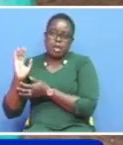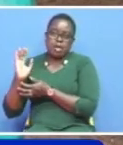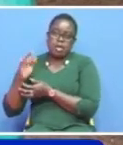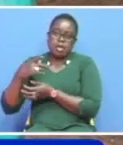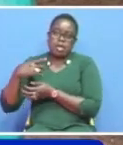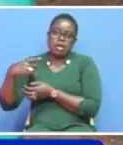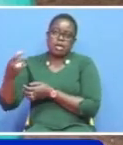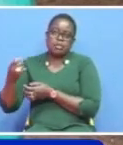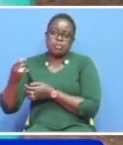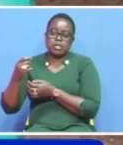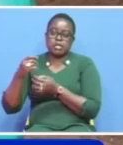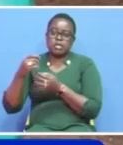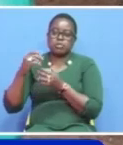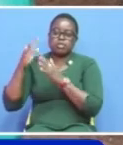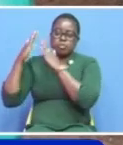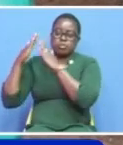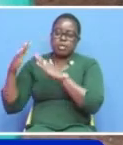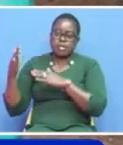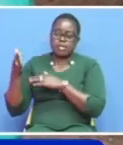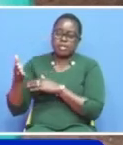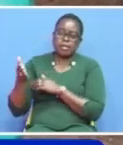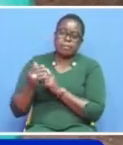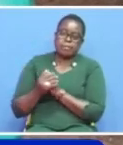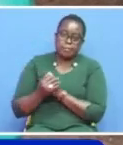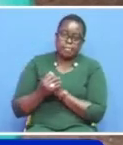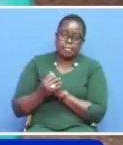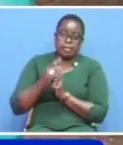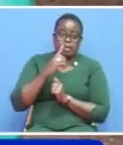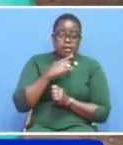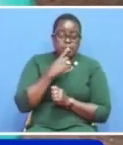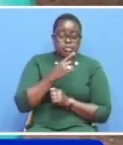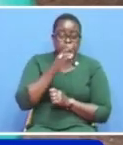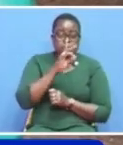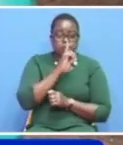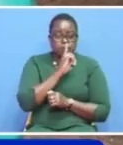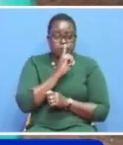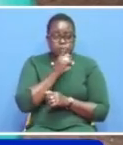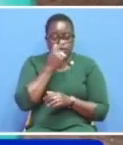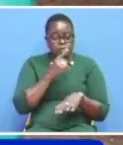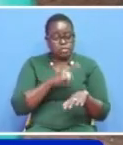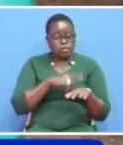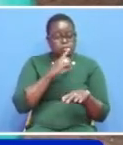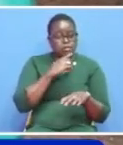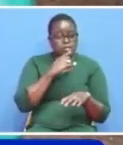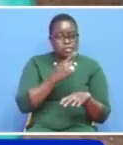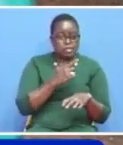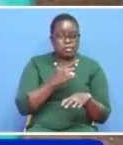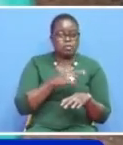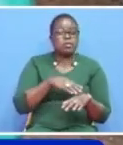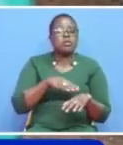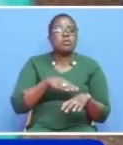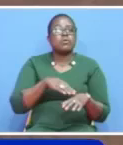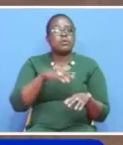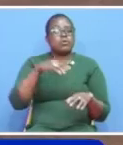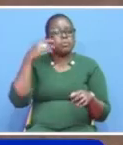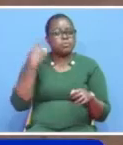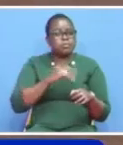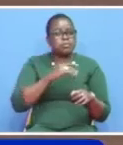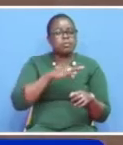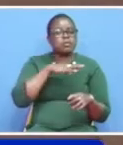akanipeleka kwa kitanda yao. Aliniambia nisisema atanipiga nikufe mara tano.